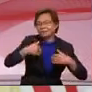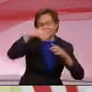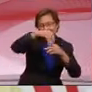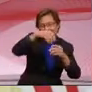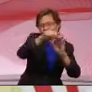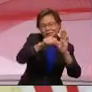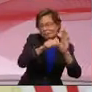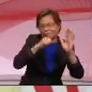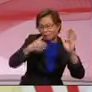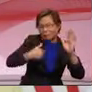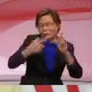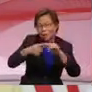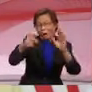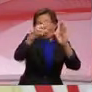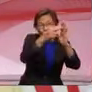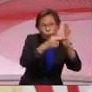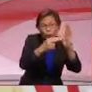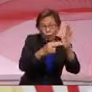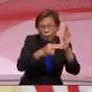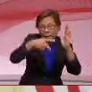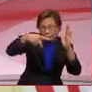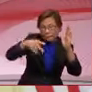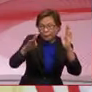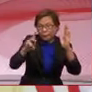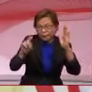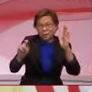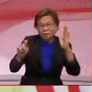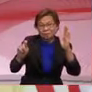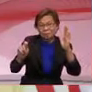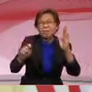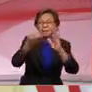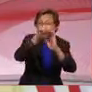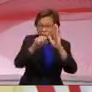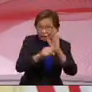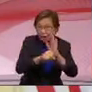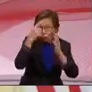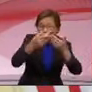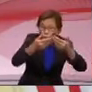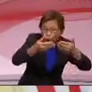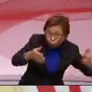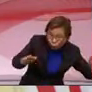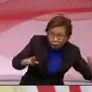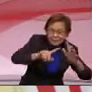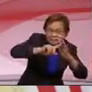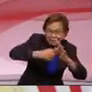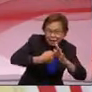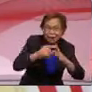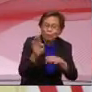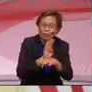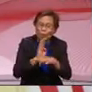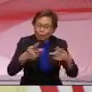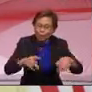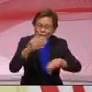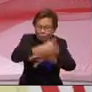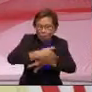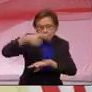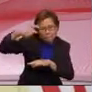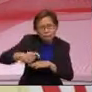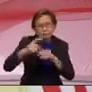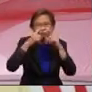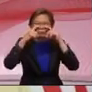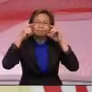di bawah undang-undang kecil PBT, salah satu syarat untuk membuka untuk berniaga pasar malam mesti